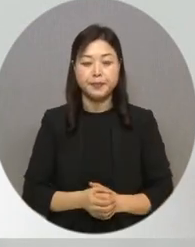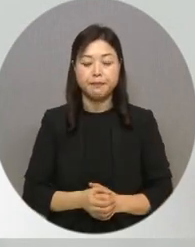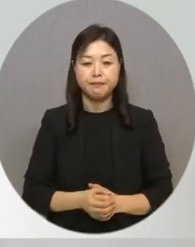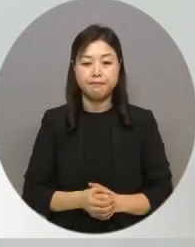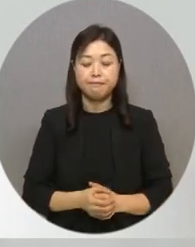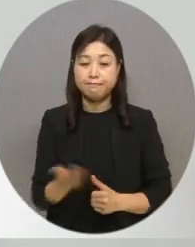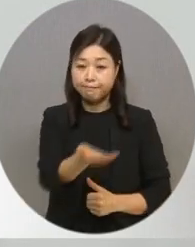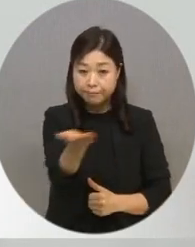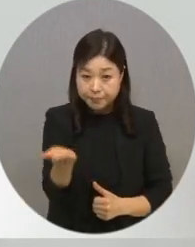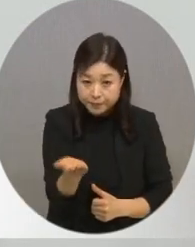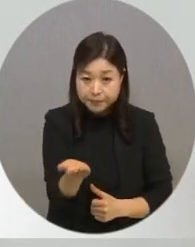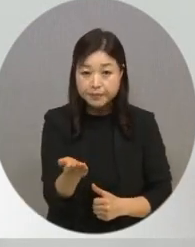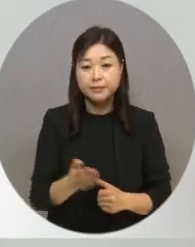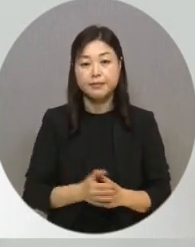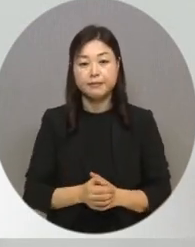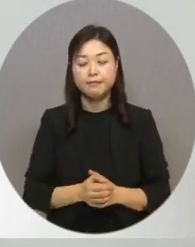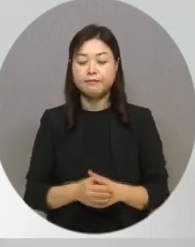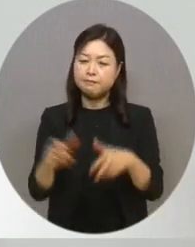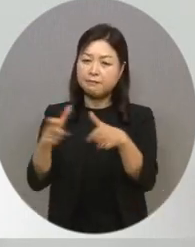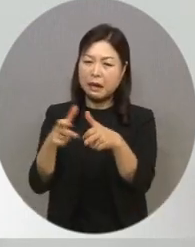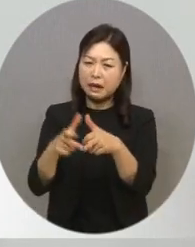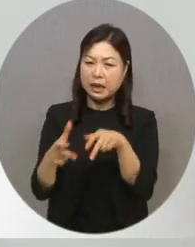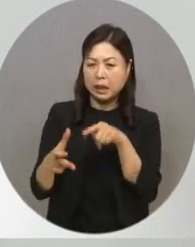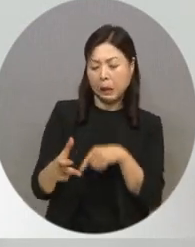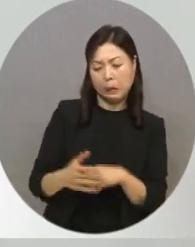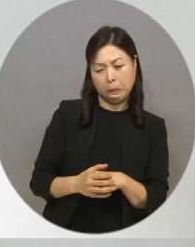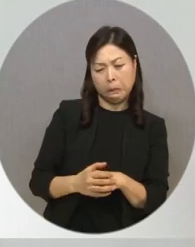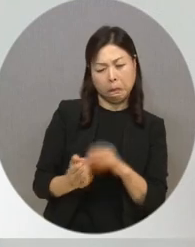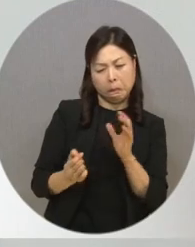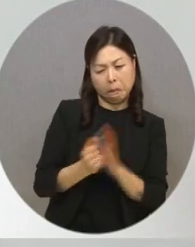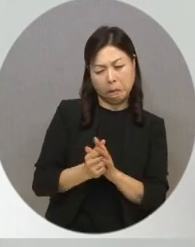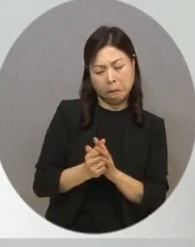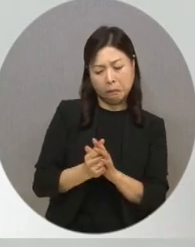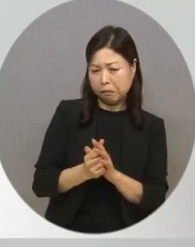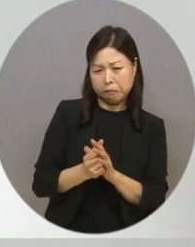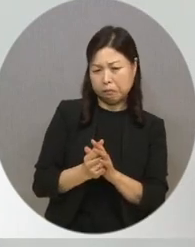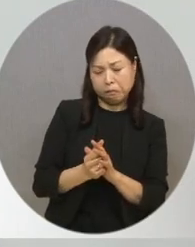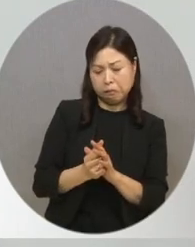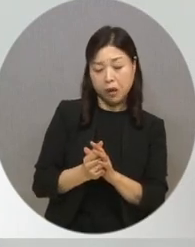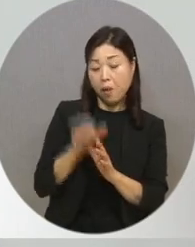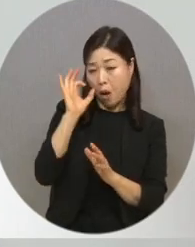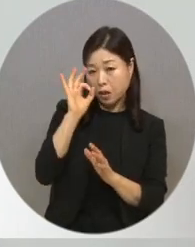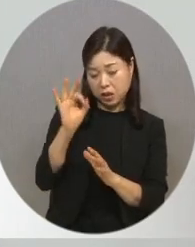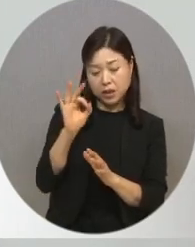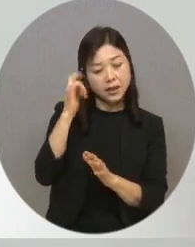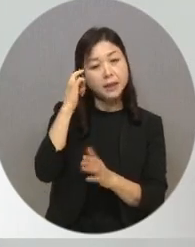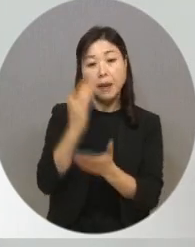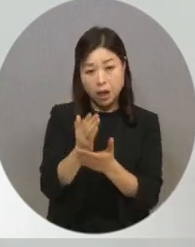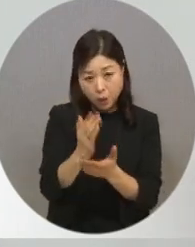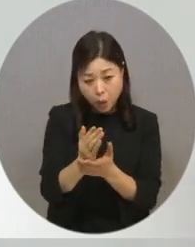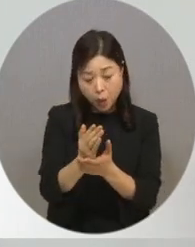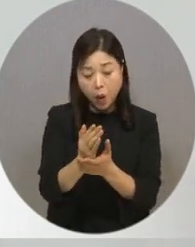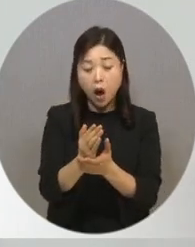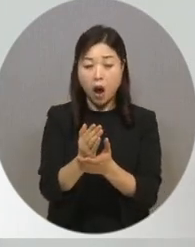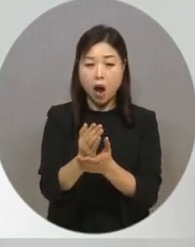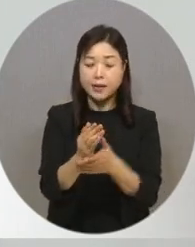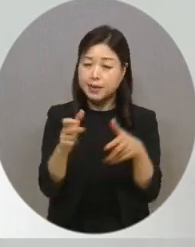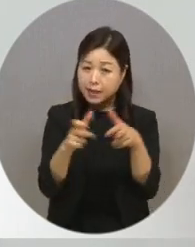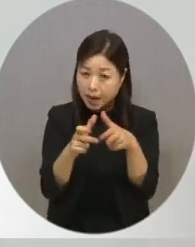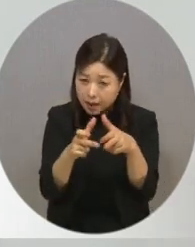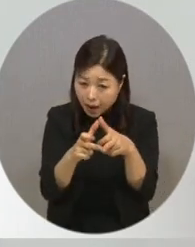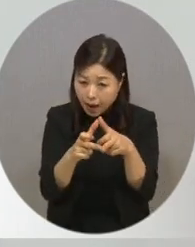시청자 여러분들도 장애를 특별하게 바라보지 말고 장애보다 사람을 먼저